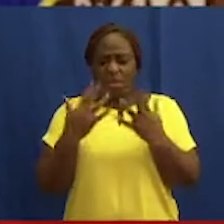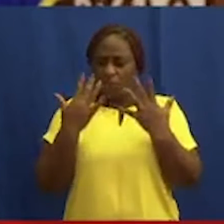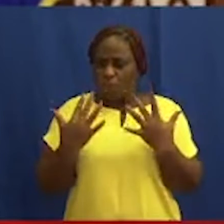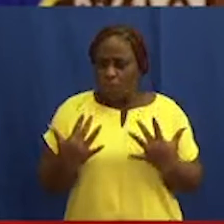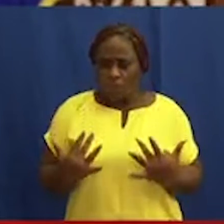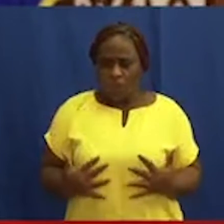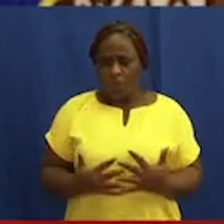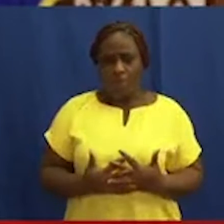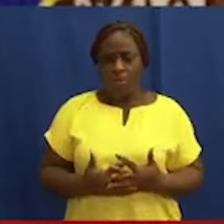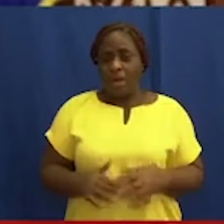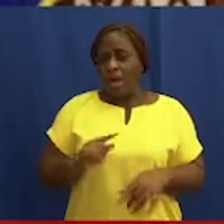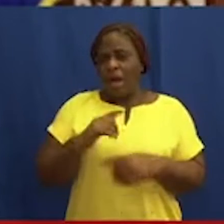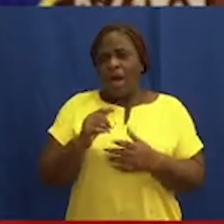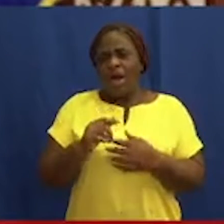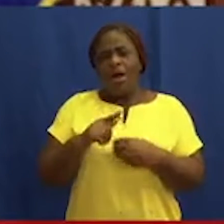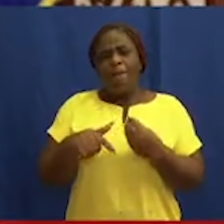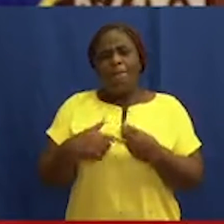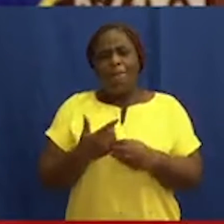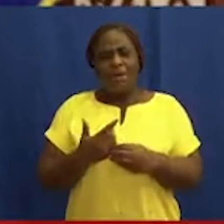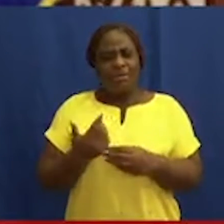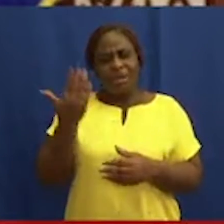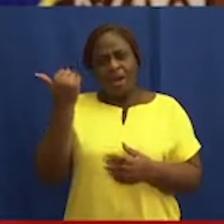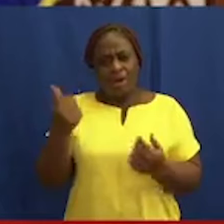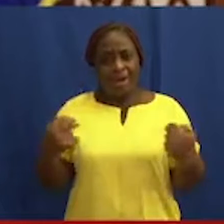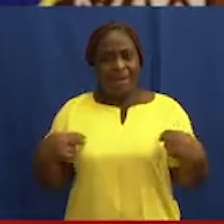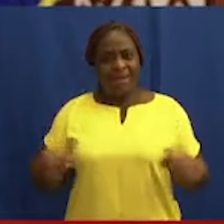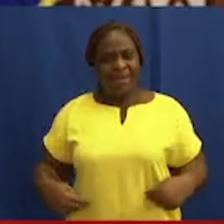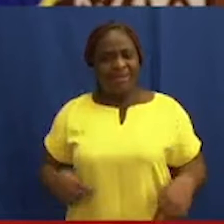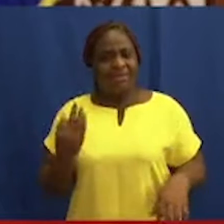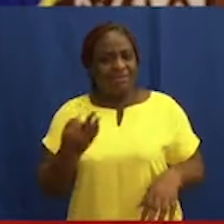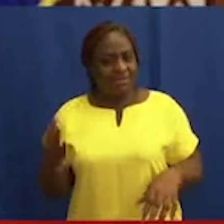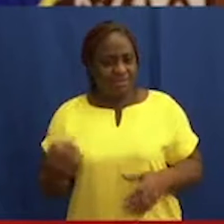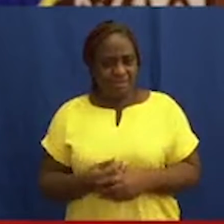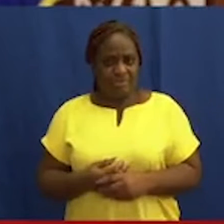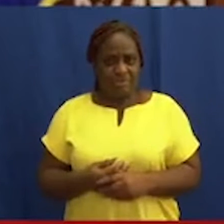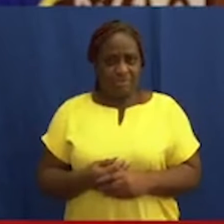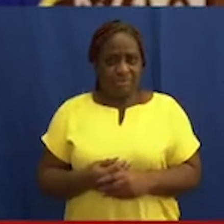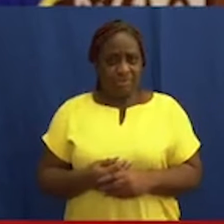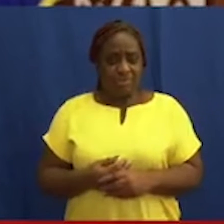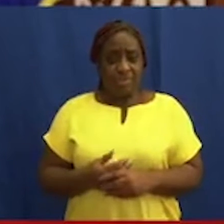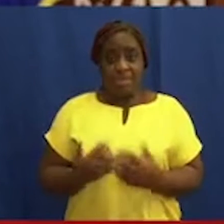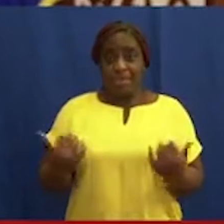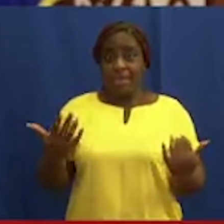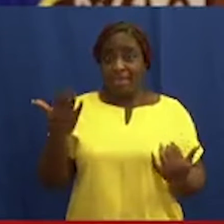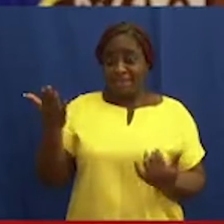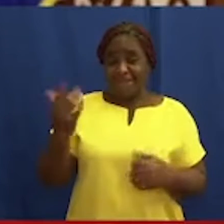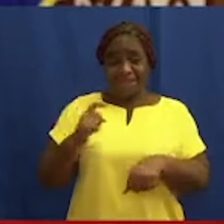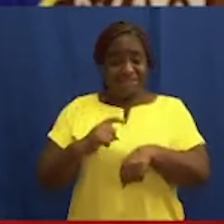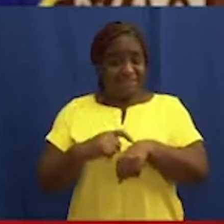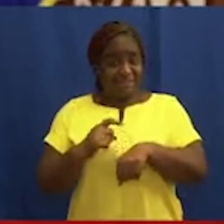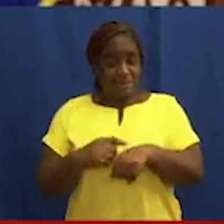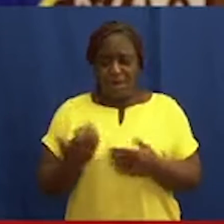kuma nakan yi juyayin tashin hankalin da za a shiga idan aka kai halin tsintar gawawaki akan tituna